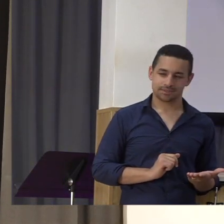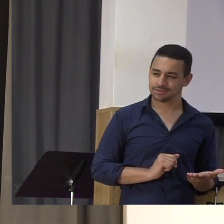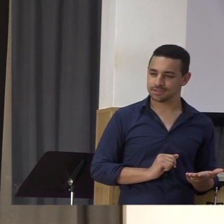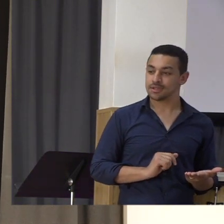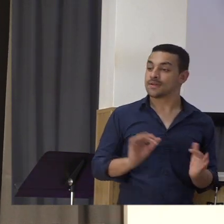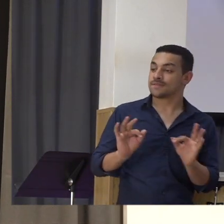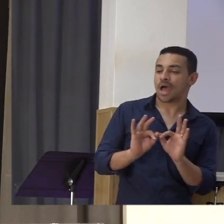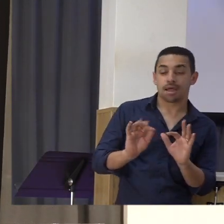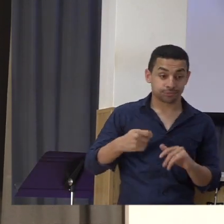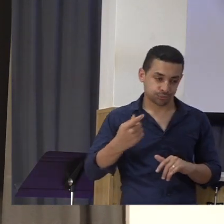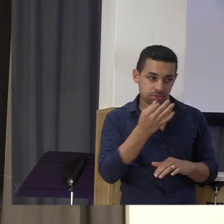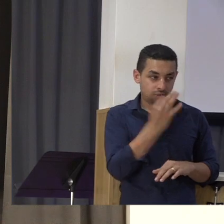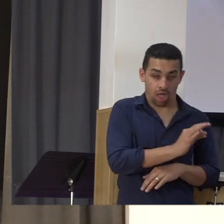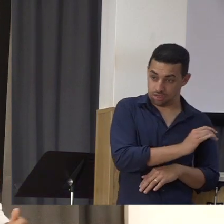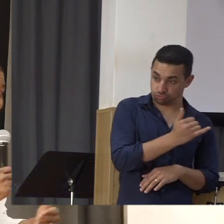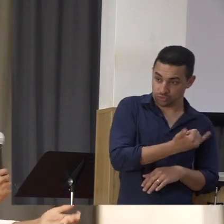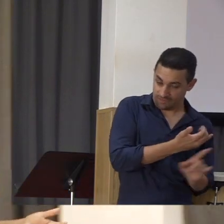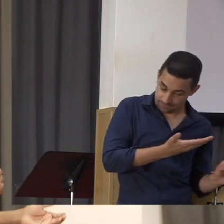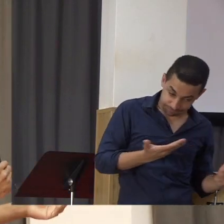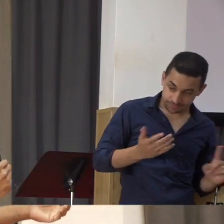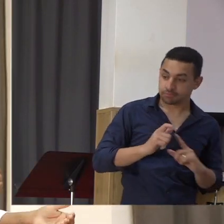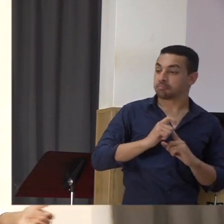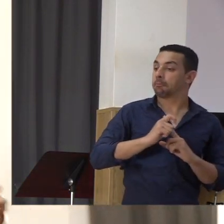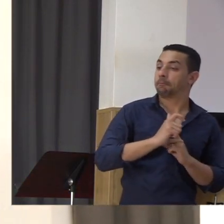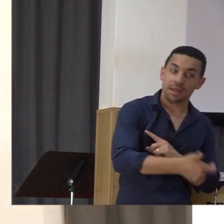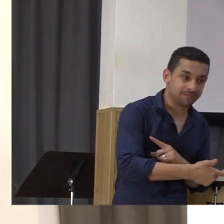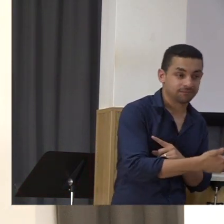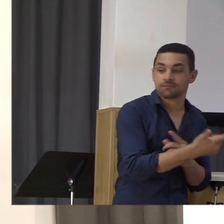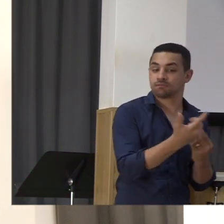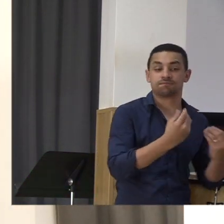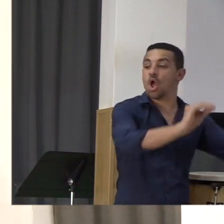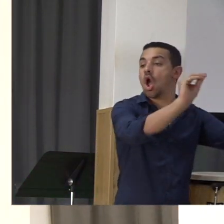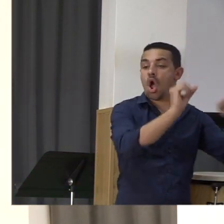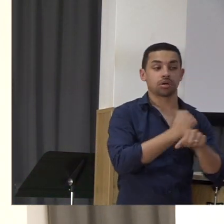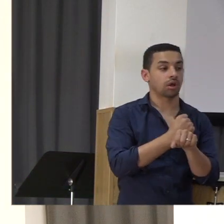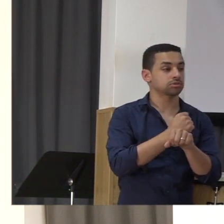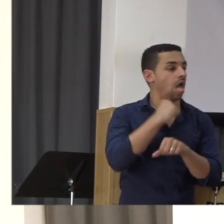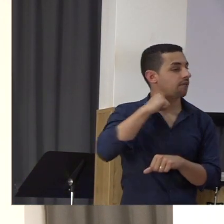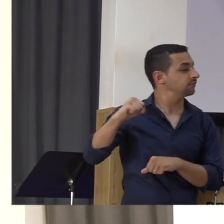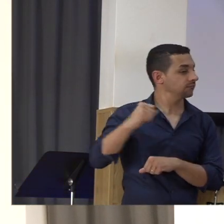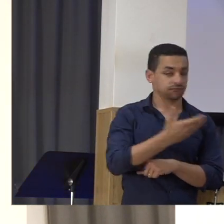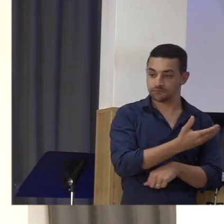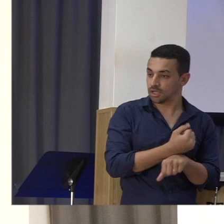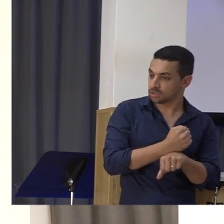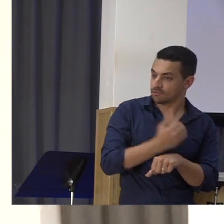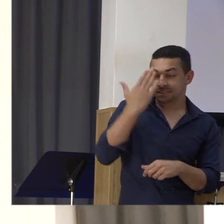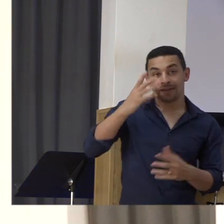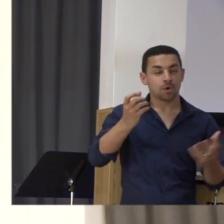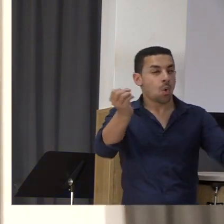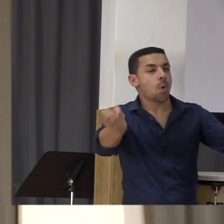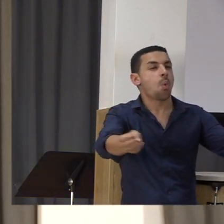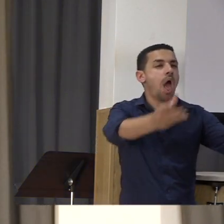Ses frères le trahissent. Il arrive, il est vendu en esclavage. Vous savez, pour aller vers la gloire,